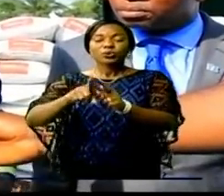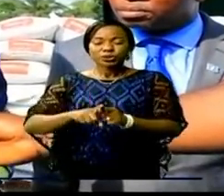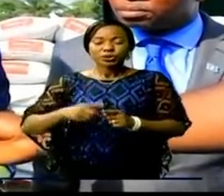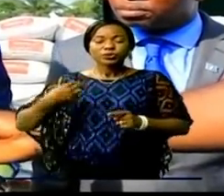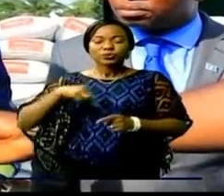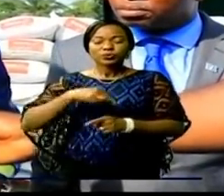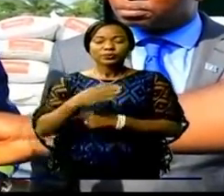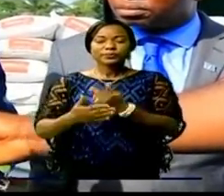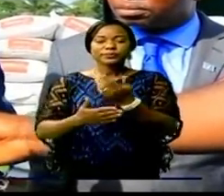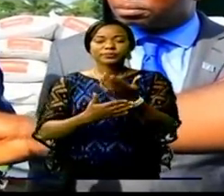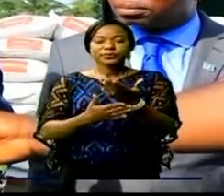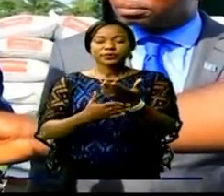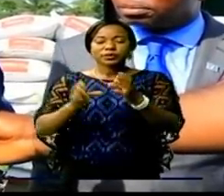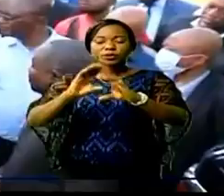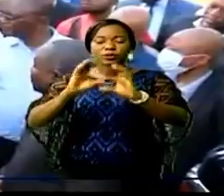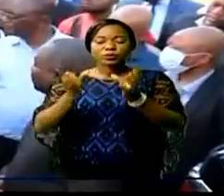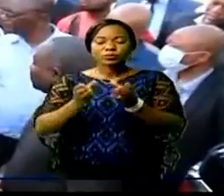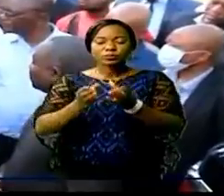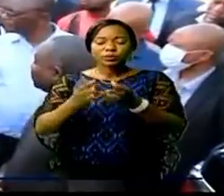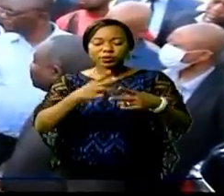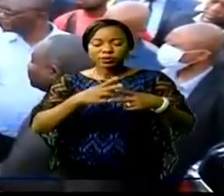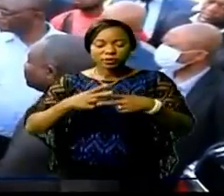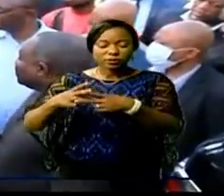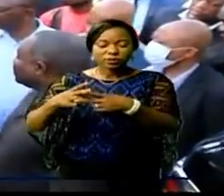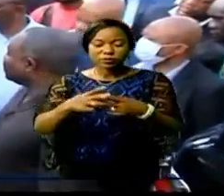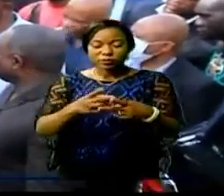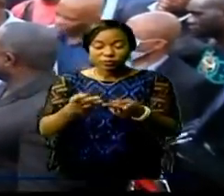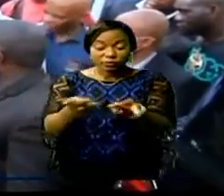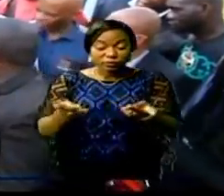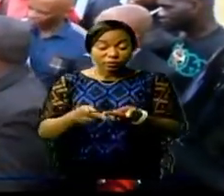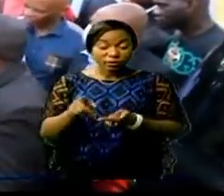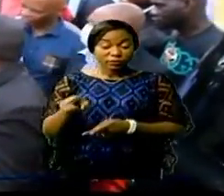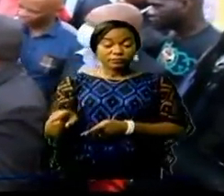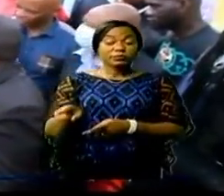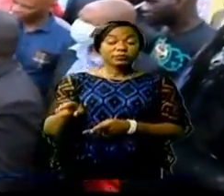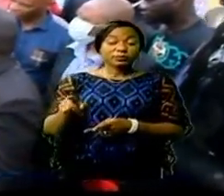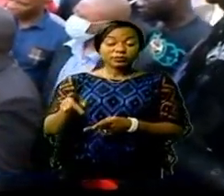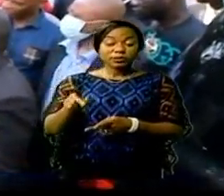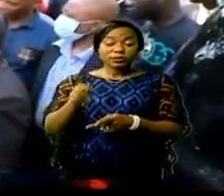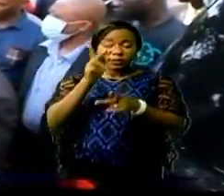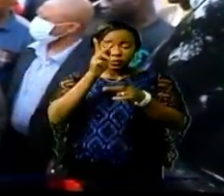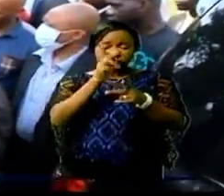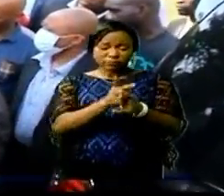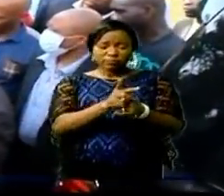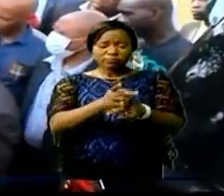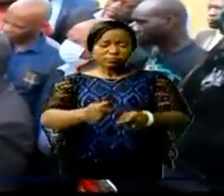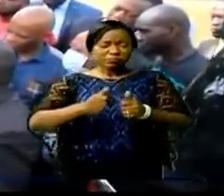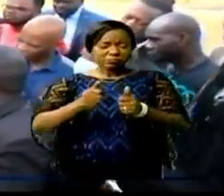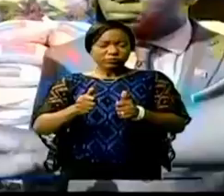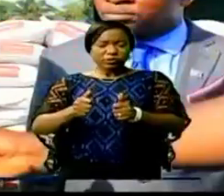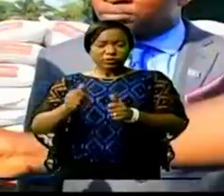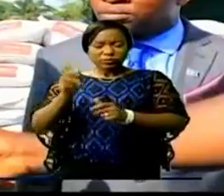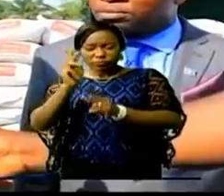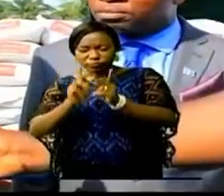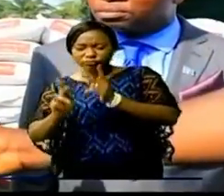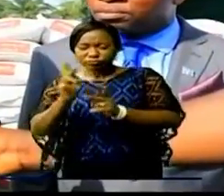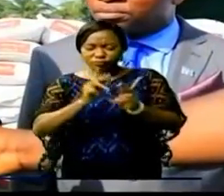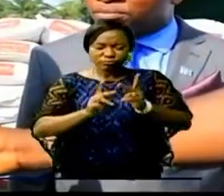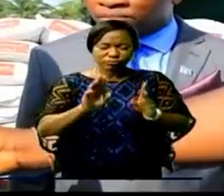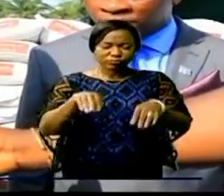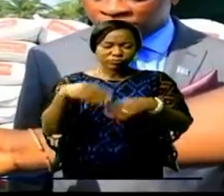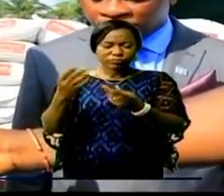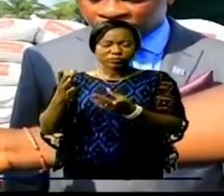au comité de gestion du site touristique de Lancélé de bien gérer, car le tourisme aujourd'hui donnera un sens aussi à ce qu'on